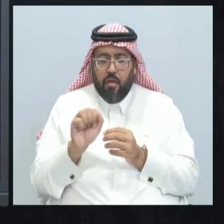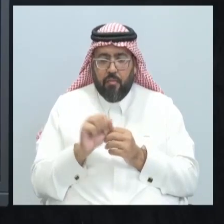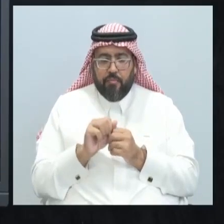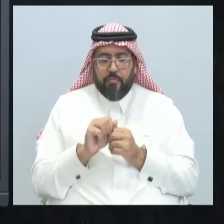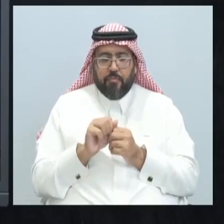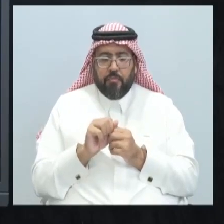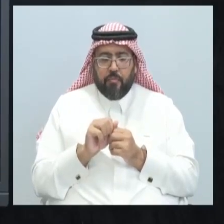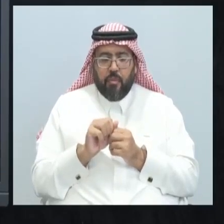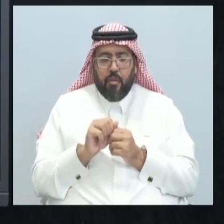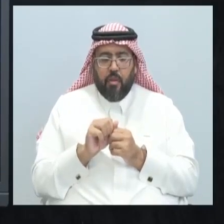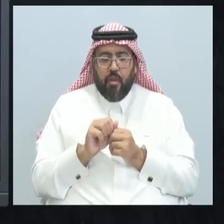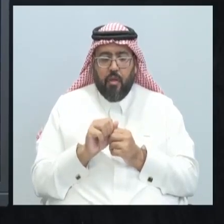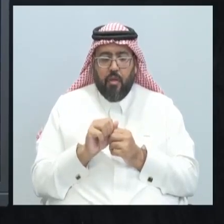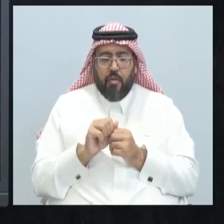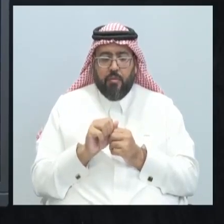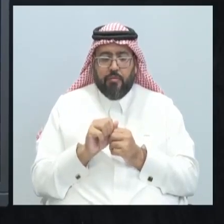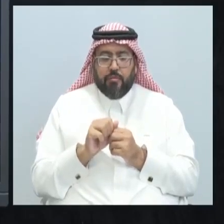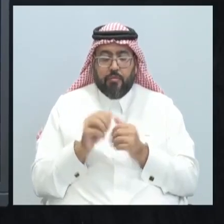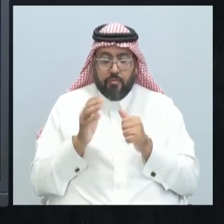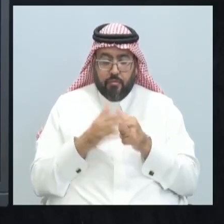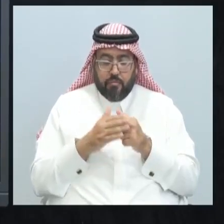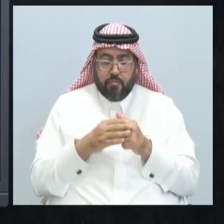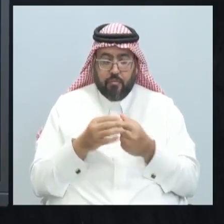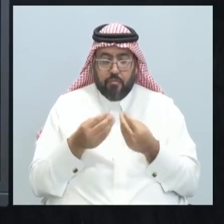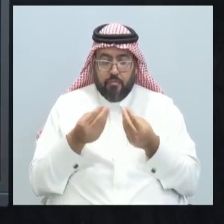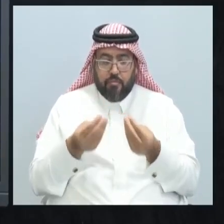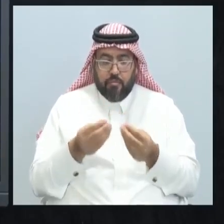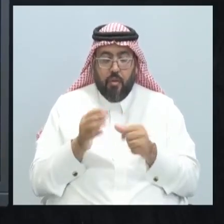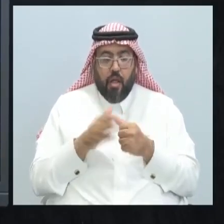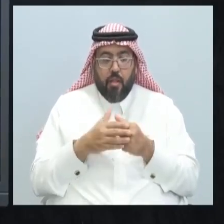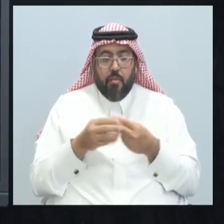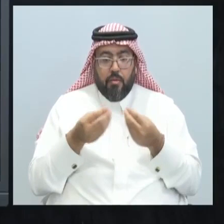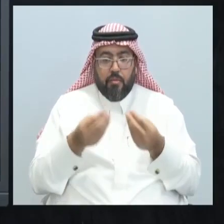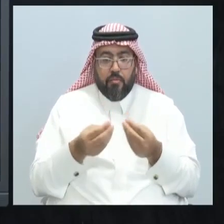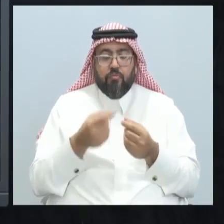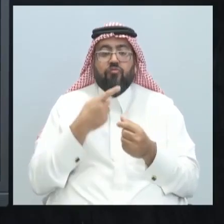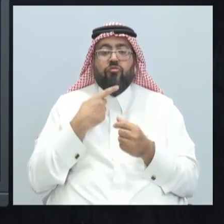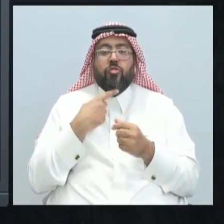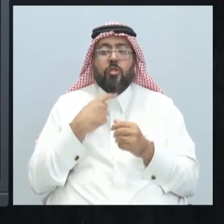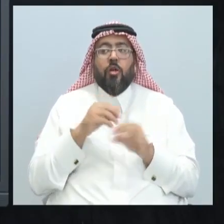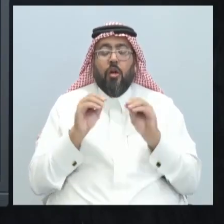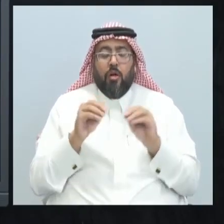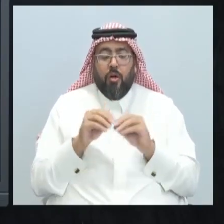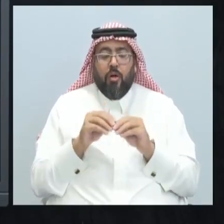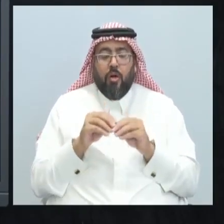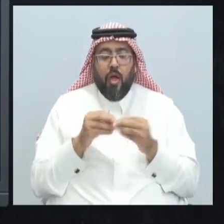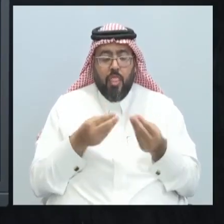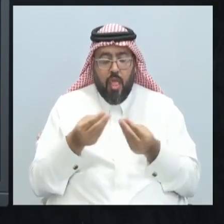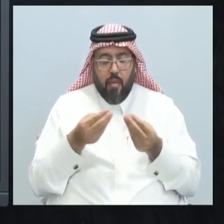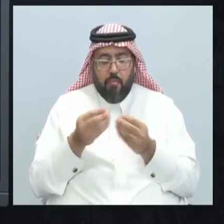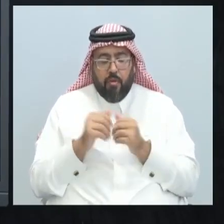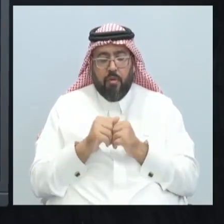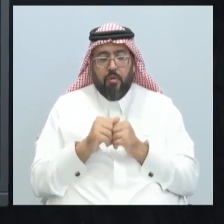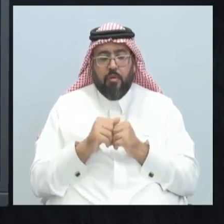ونقدم لهم الرعايه ونقدم لهم الاعانه اذا ارادوا ذلك فهذا هو حسن الخلق